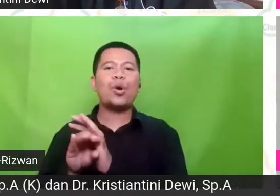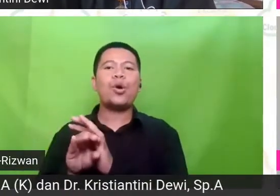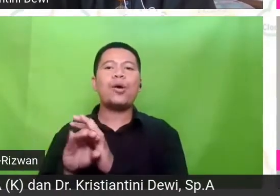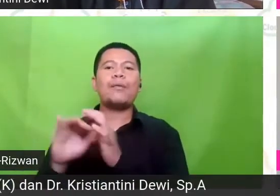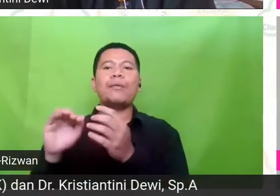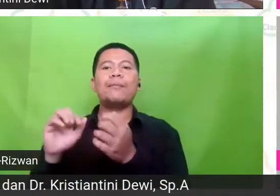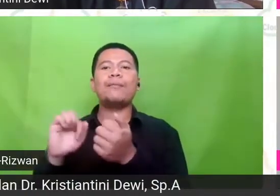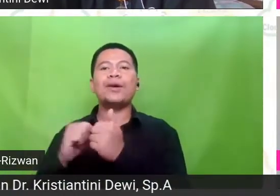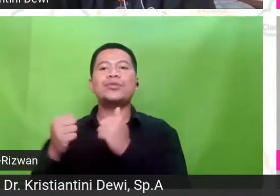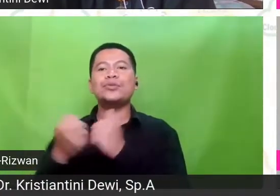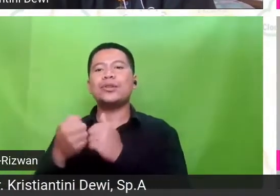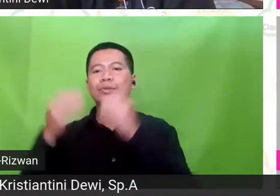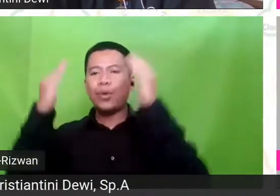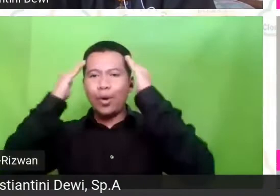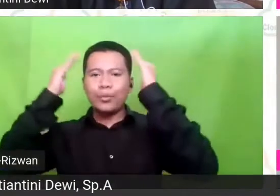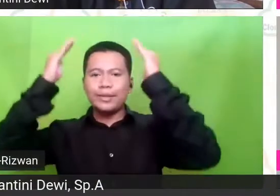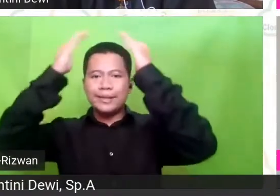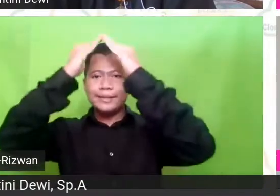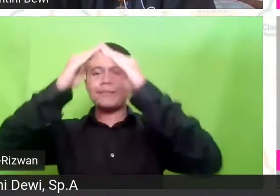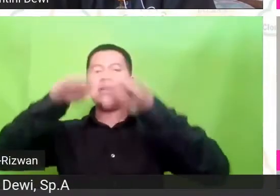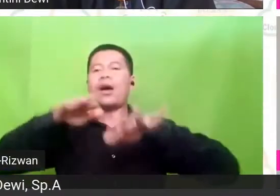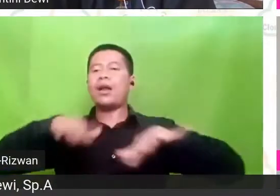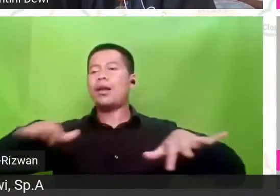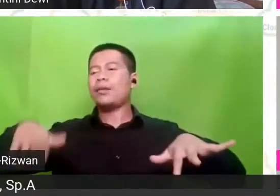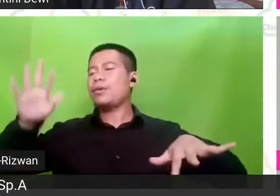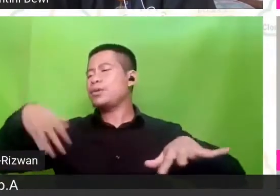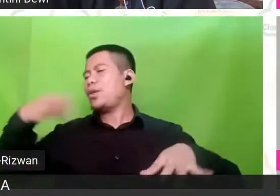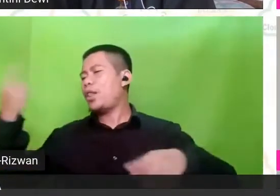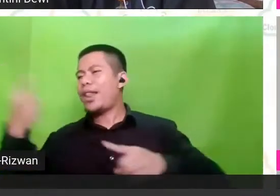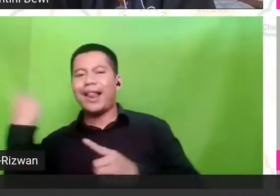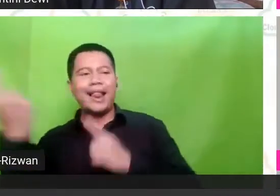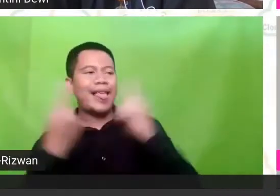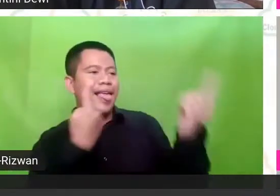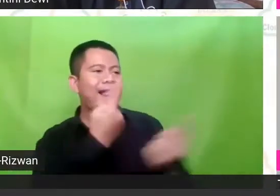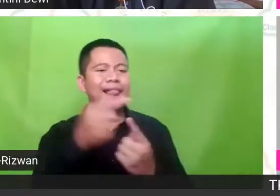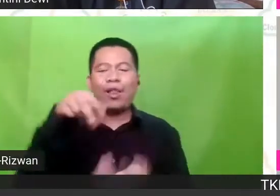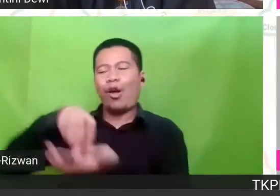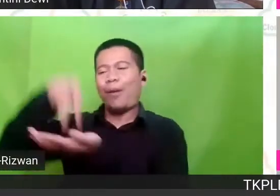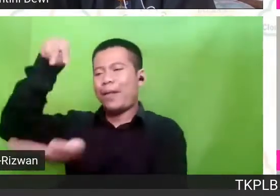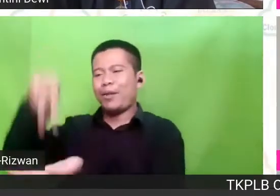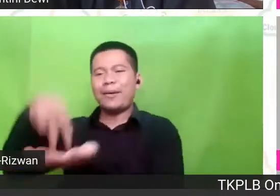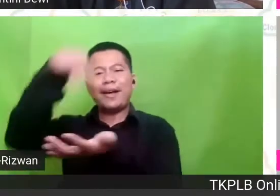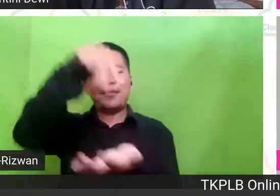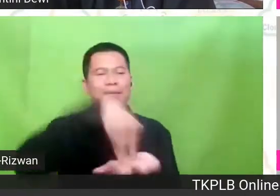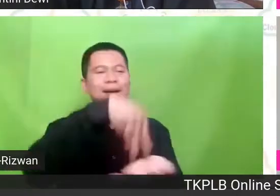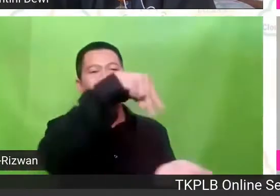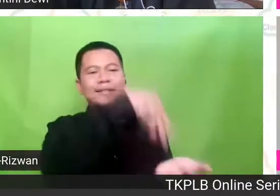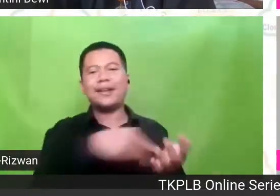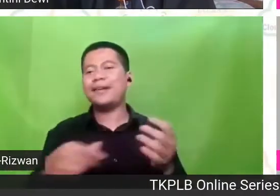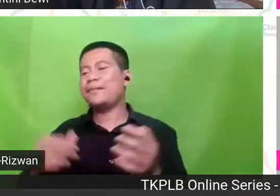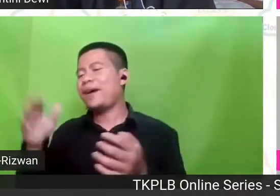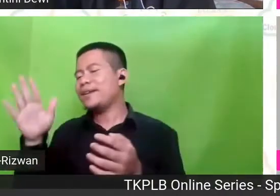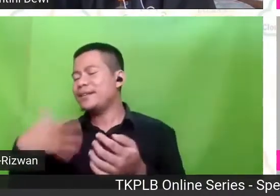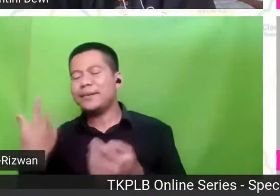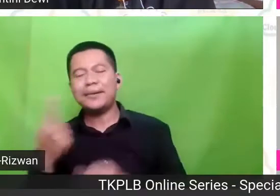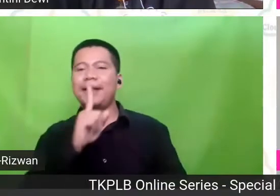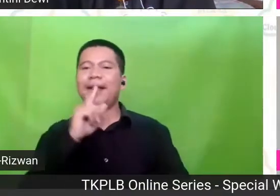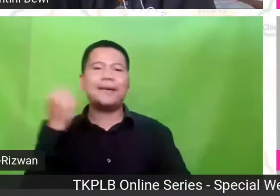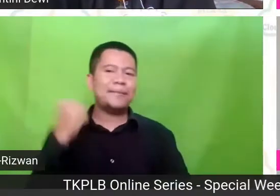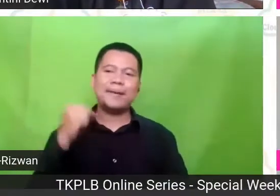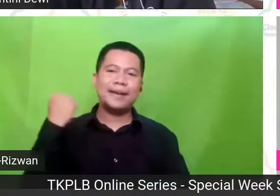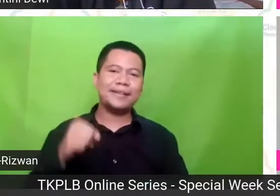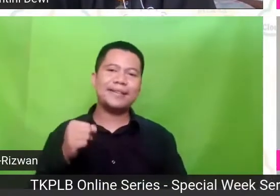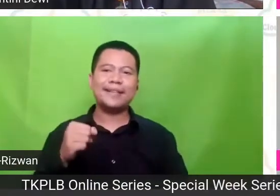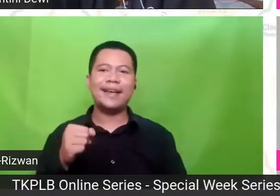disorder, anaknya masih warawiri, lompat-lompat ya, masih nggak bisa dilakukan